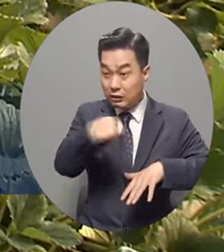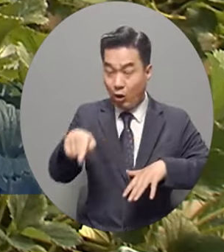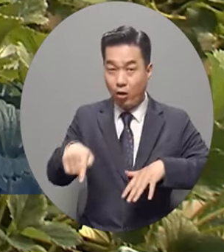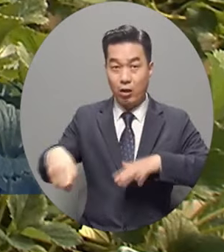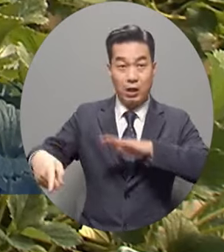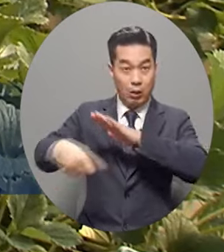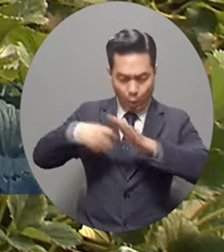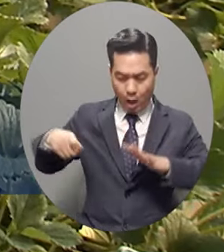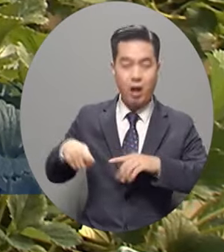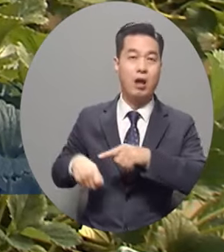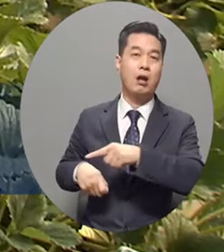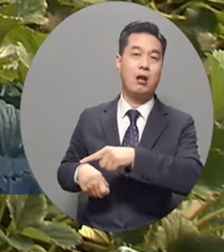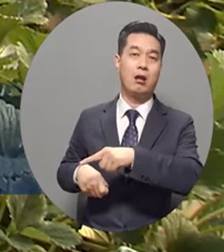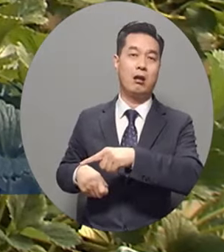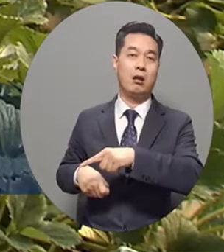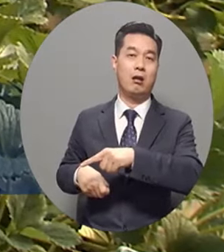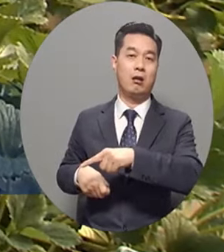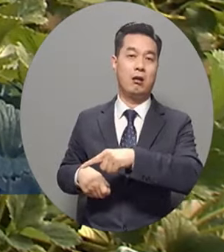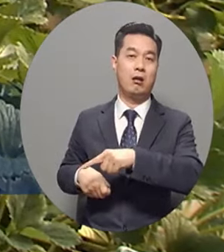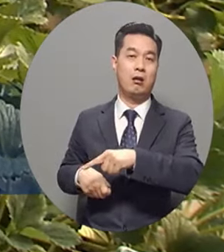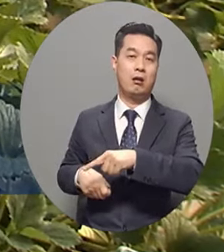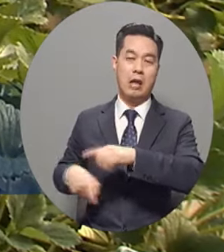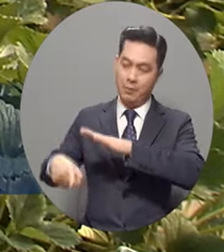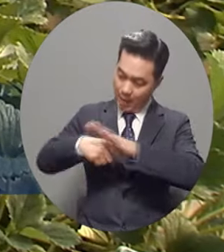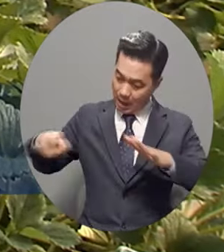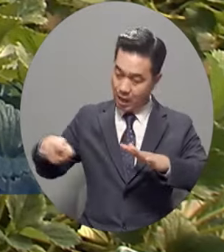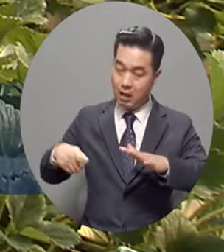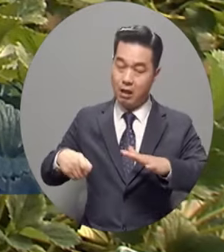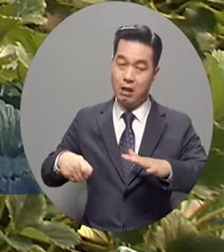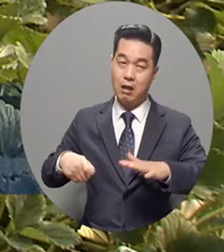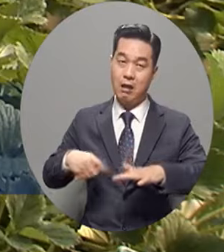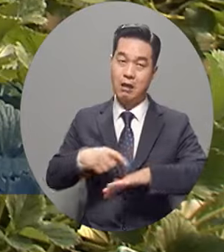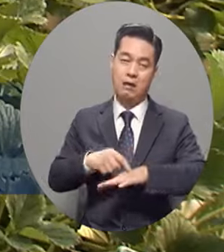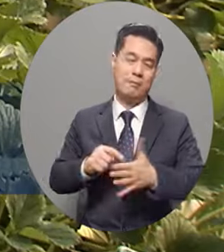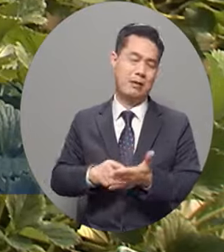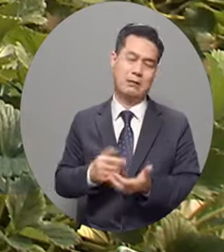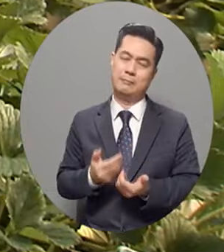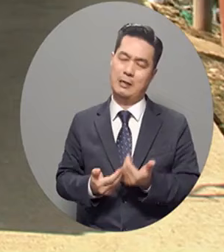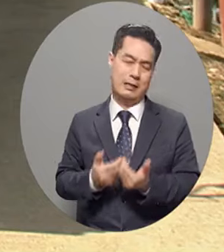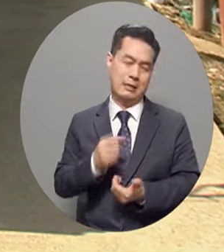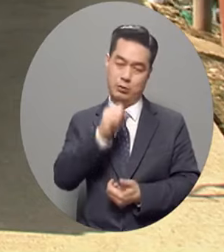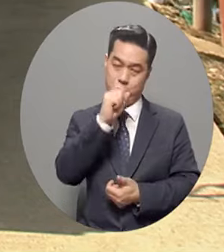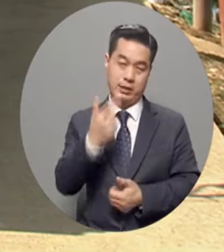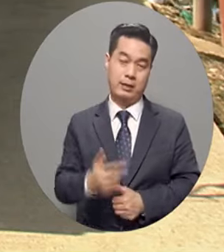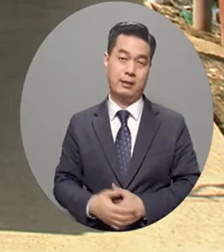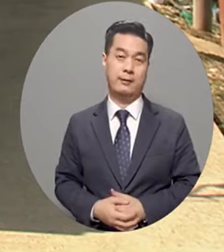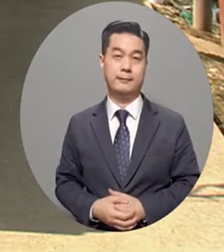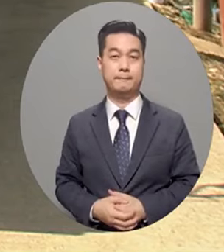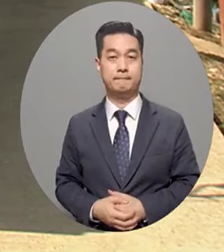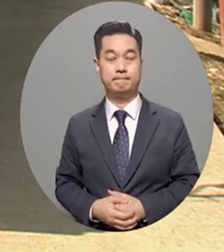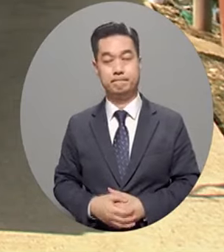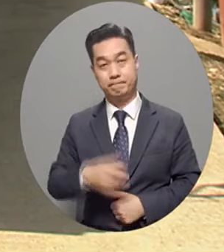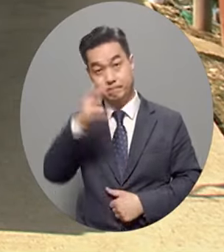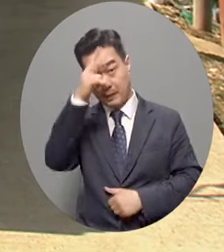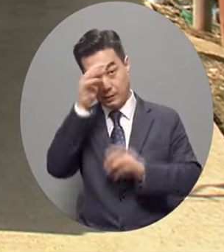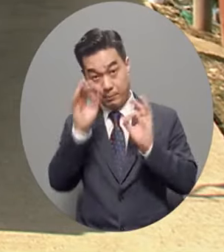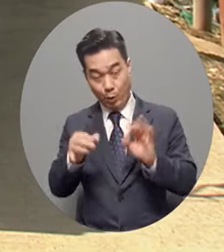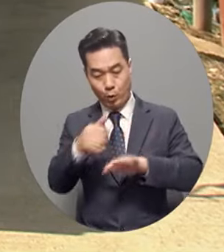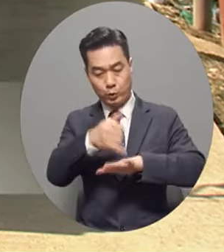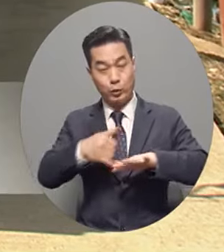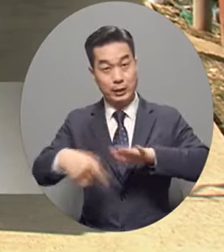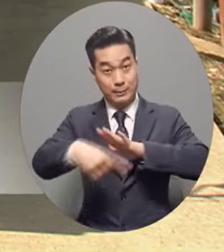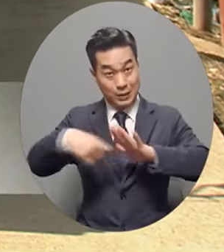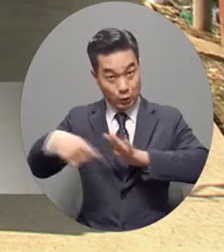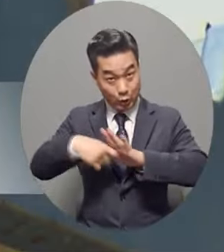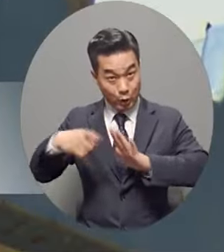거저먹는 거 아니에요. 그냥 따가니까 마음이 안 좋고 그렇지. 경찰은 농작물 절도 사건의